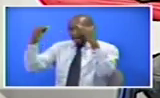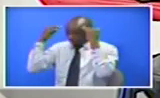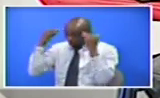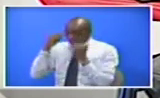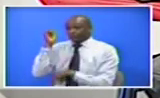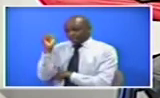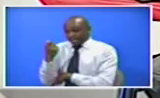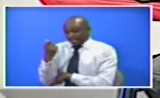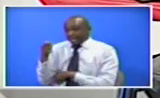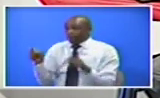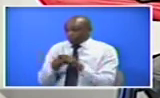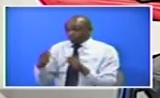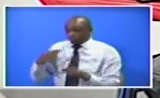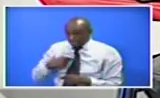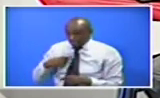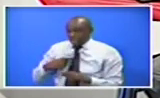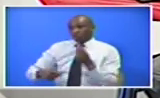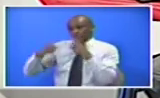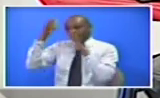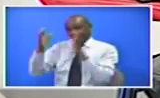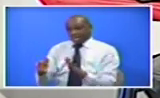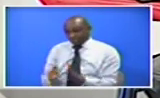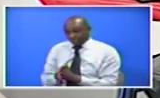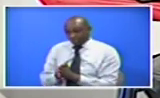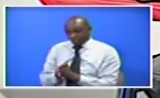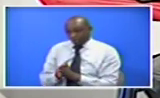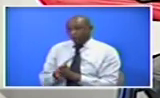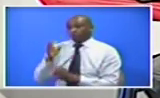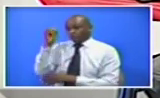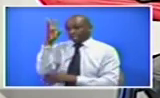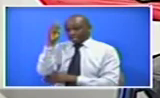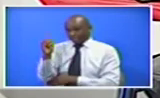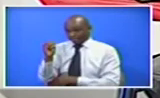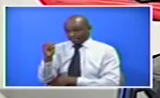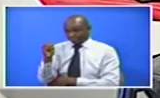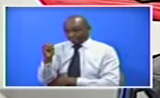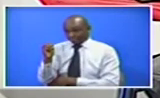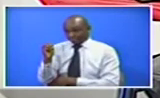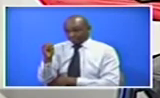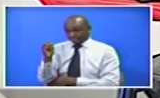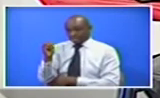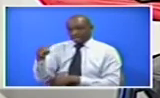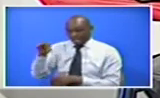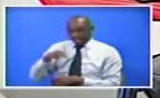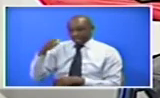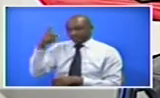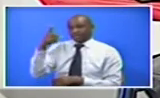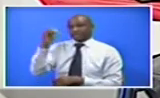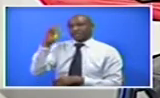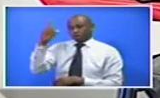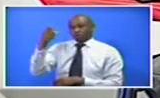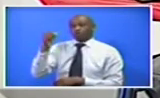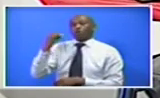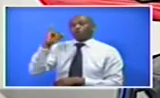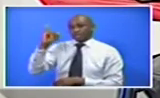Na pia ni mshindi wa tikiti ya ODM, ya ubunge sehemu ya Kilgoris. Naam. Yeah.